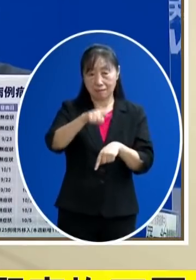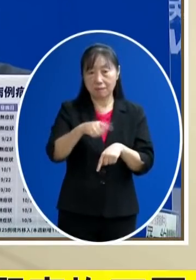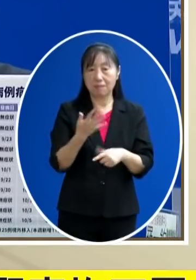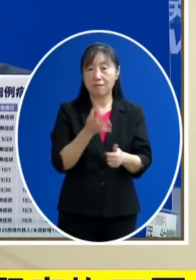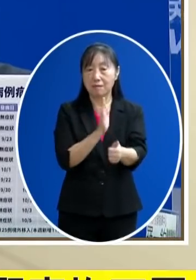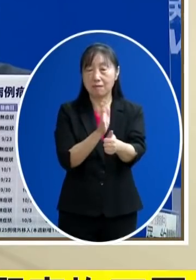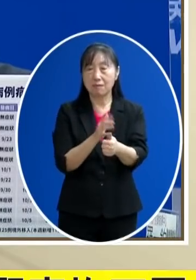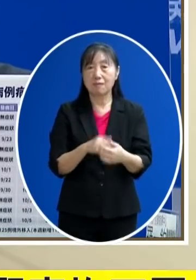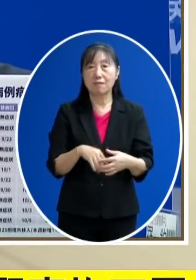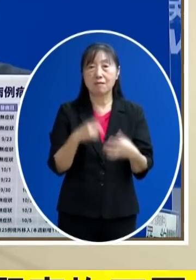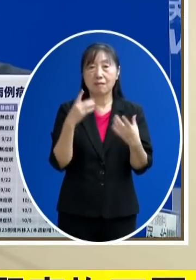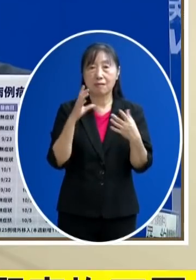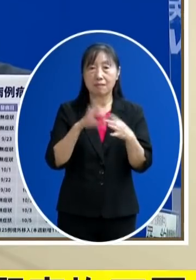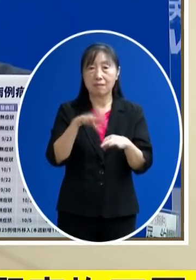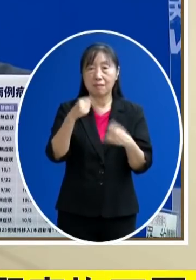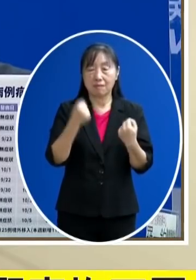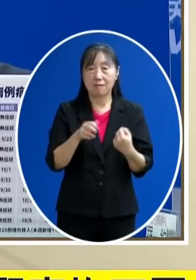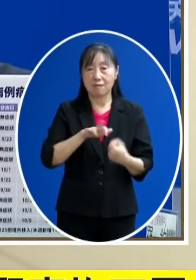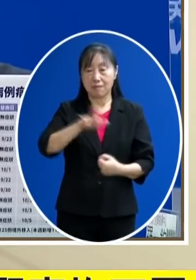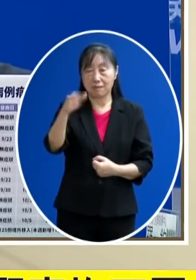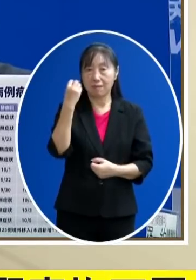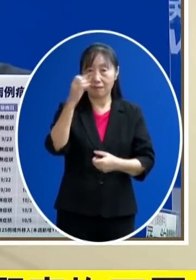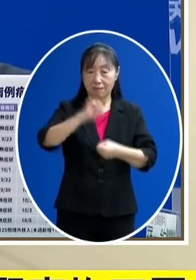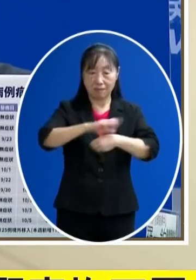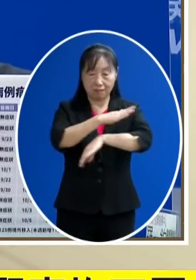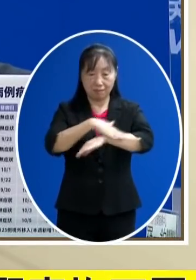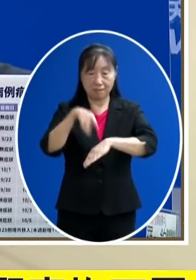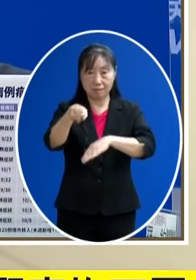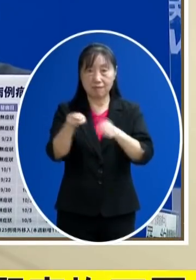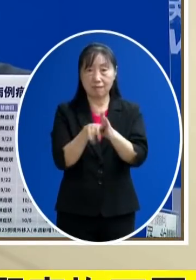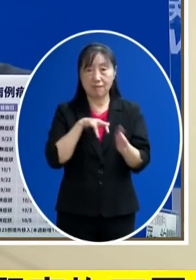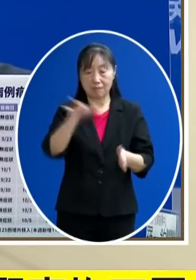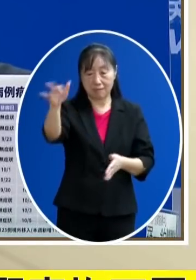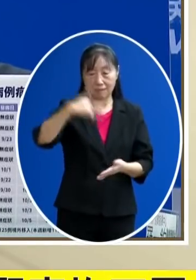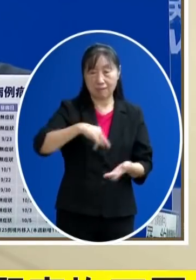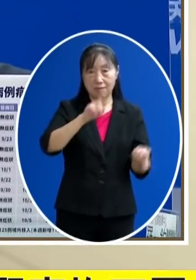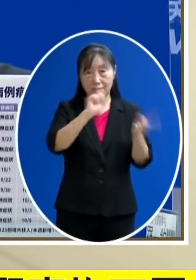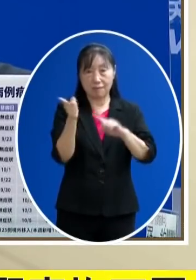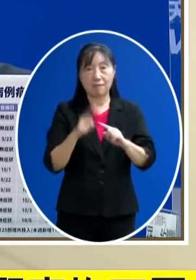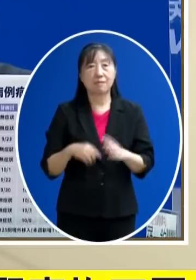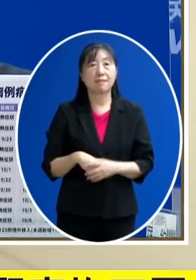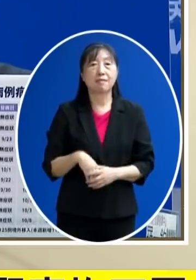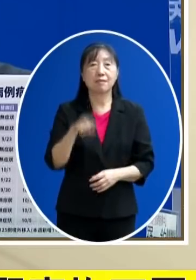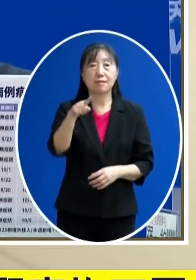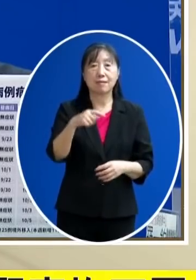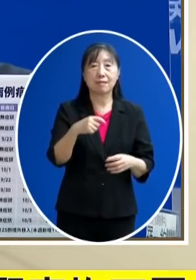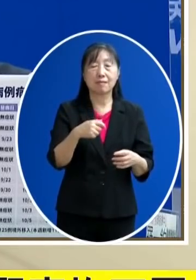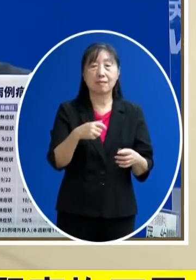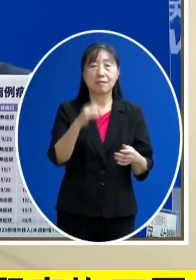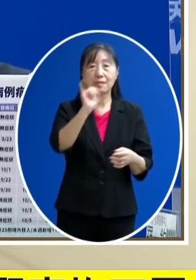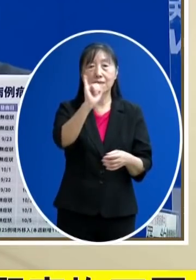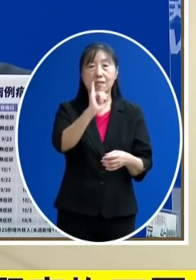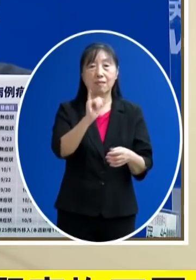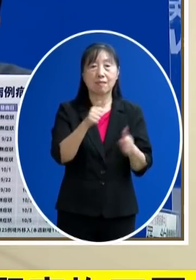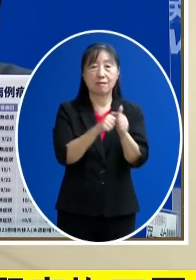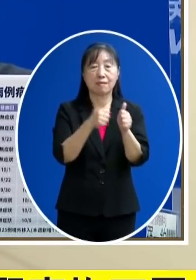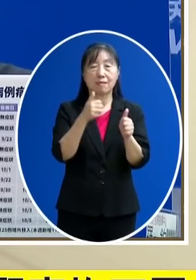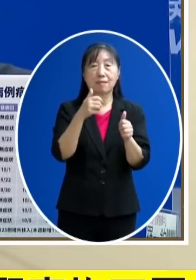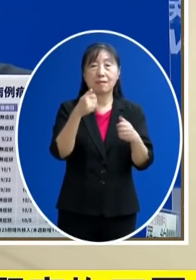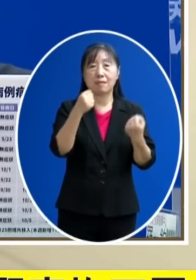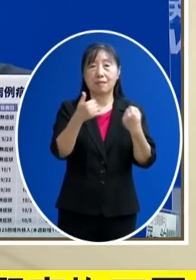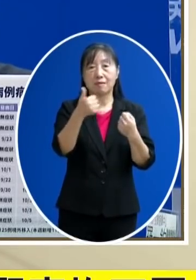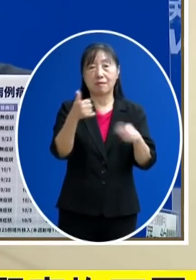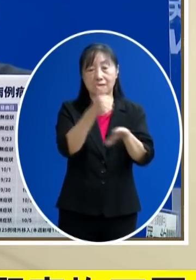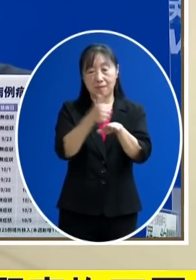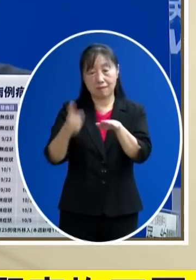说他在新加坡直飞的过程因为是当天往返，其实这位机师并没有下飞机，但是是